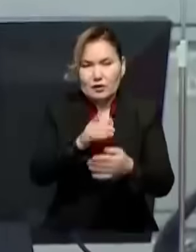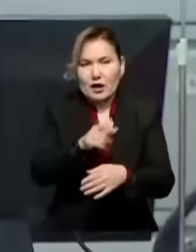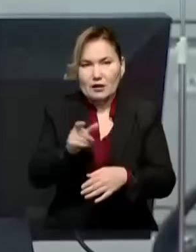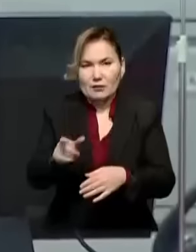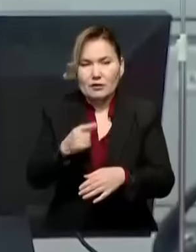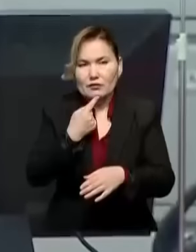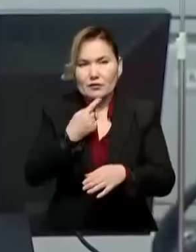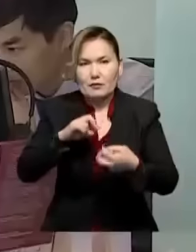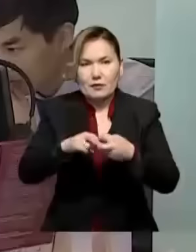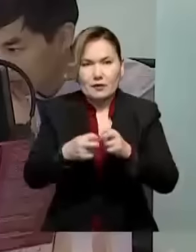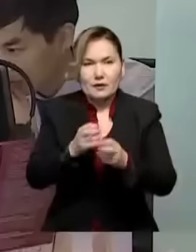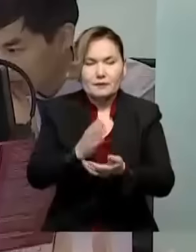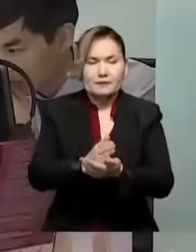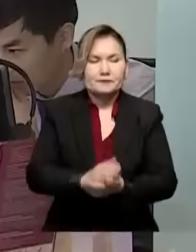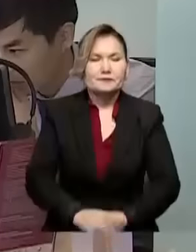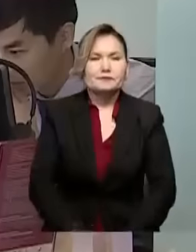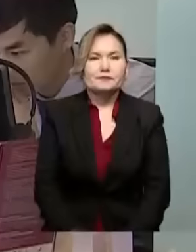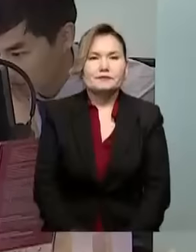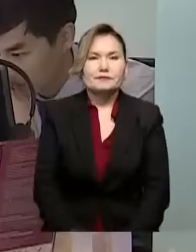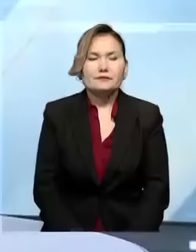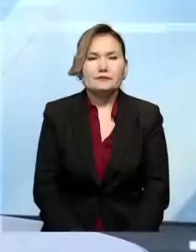Қоңырбаев, Эдуард Кон, 24KZ.